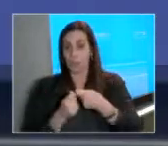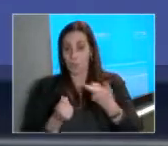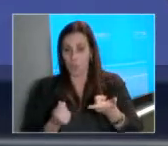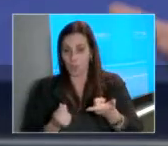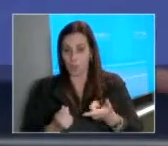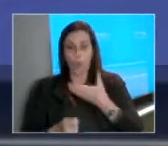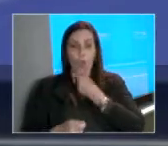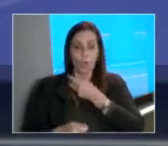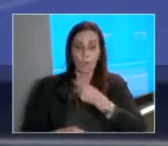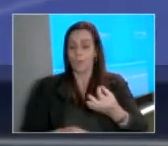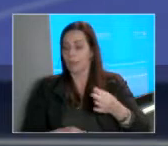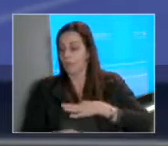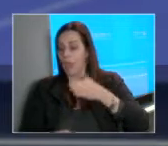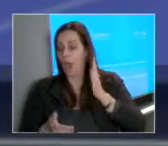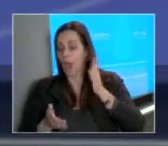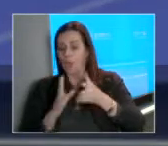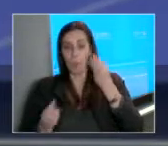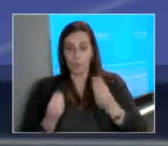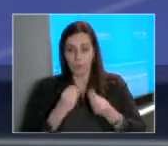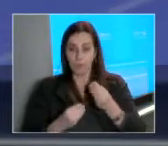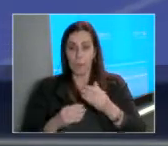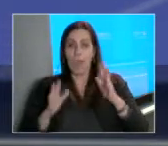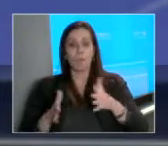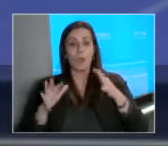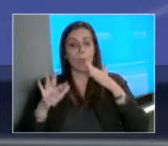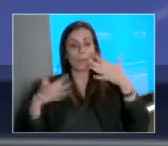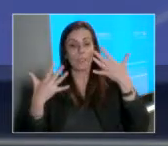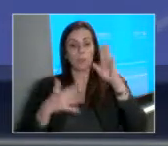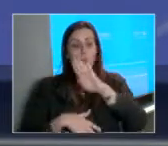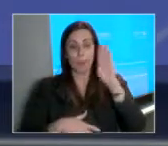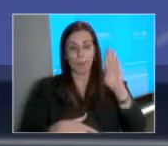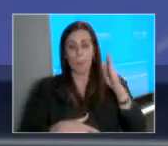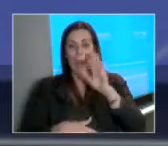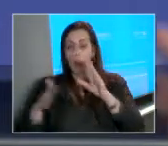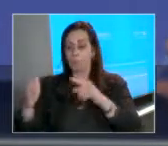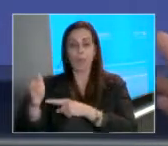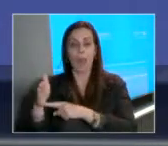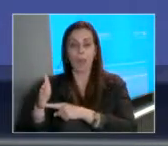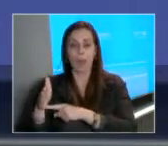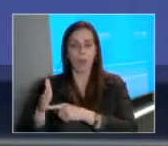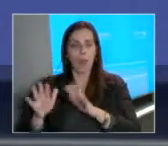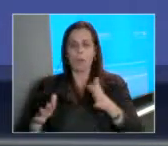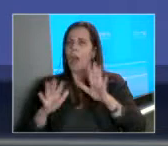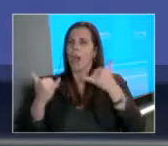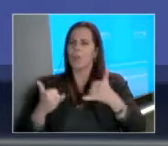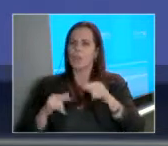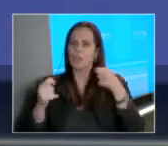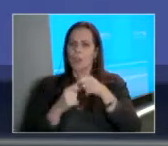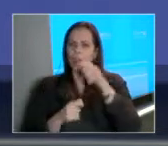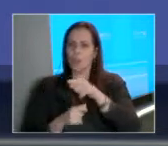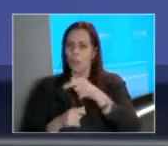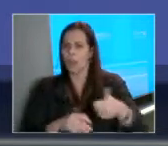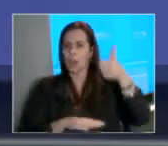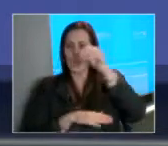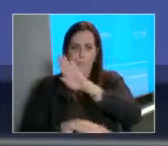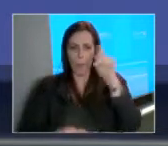ויוצאת אתיופיה, נפגעות ונפגעי אלימות מינית וכולי. איפה בעשר שנות נתניהו הימין היה בהקשר הזה? למה רק כשזה מגיע לראש